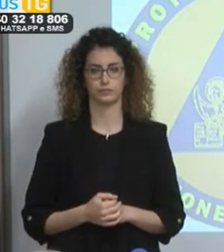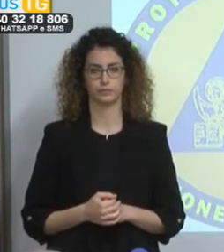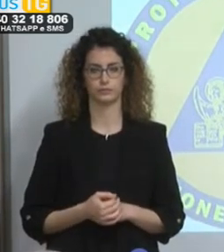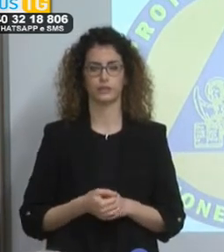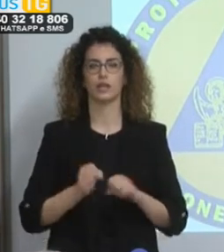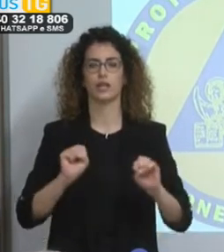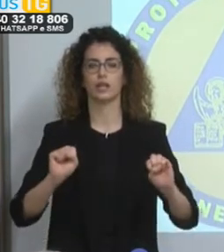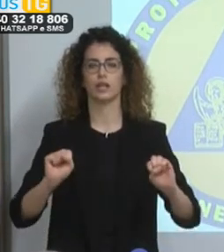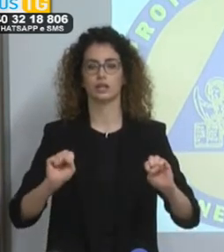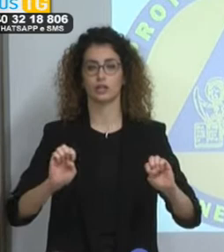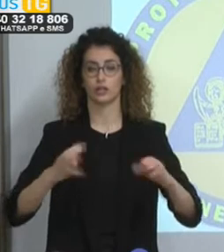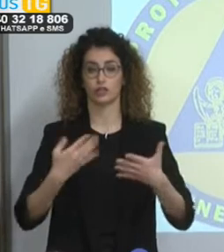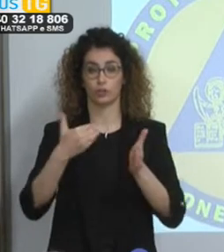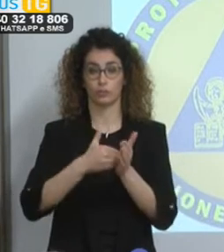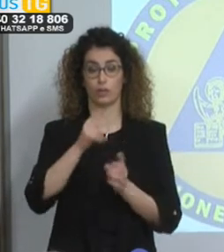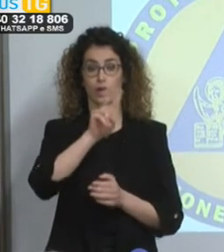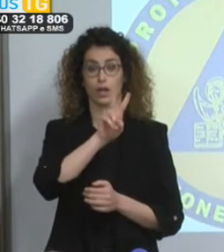e 19.230